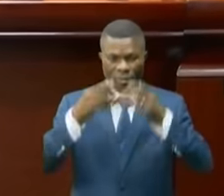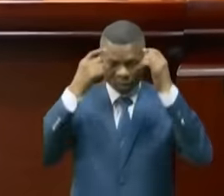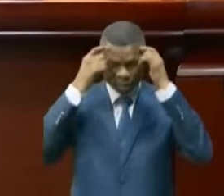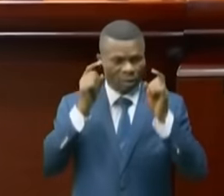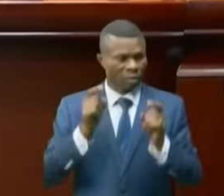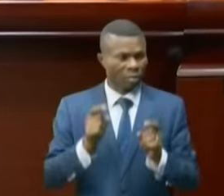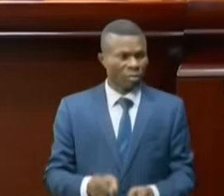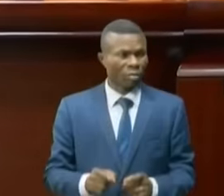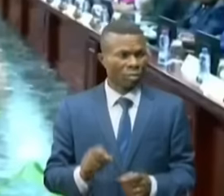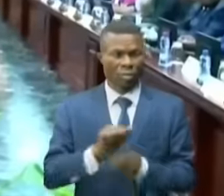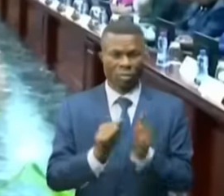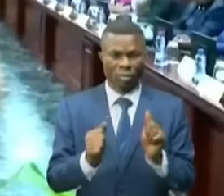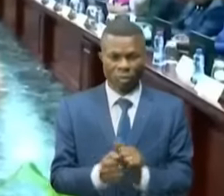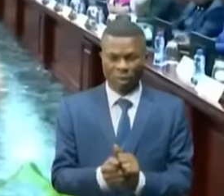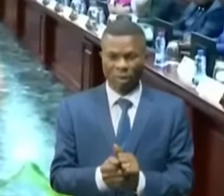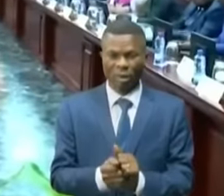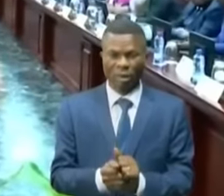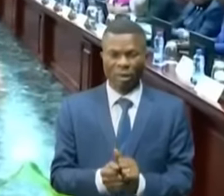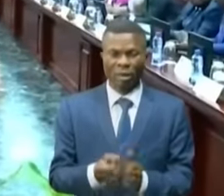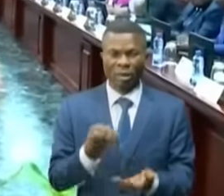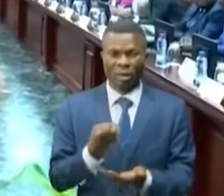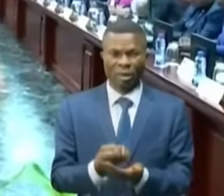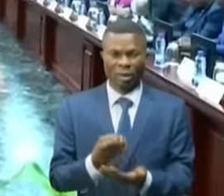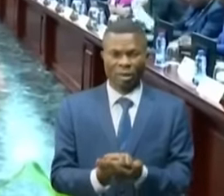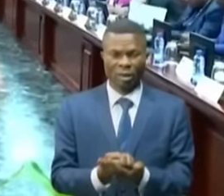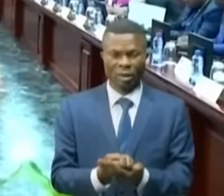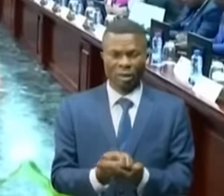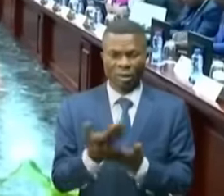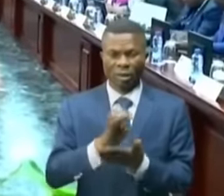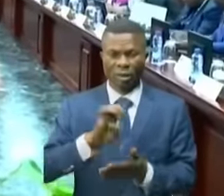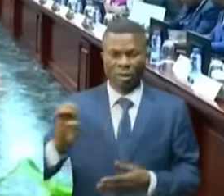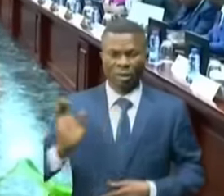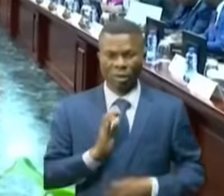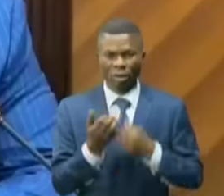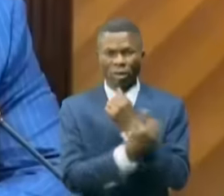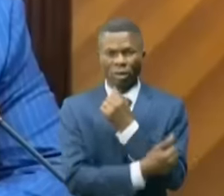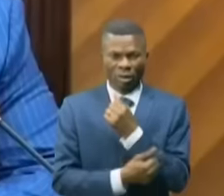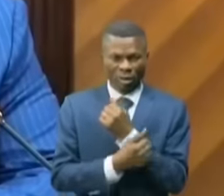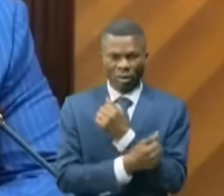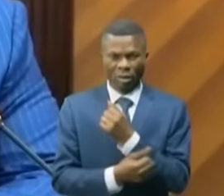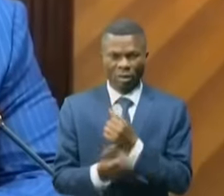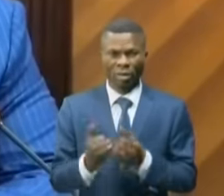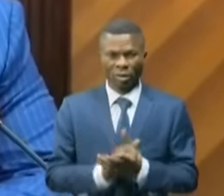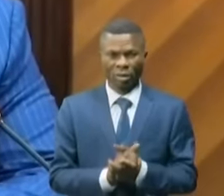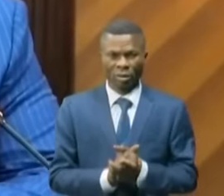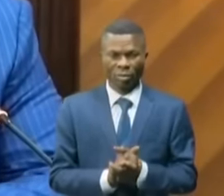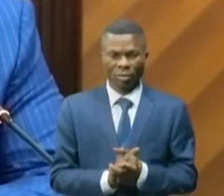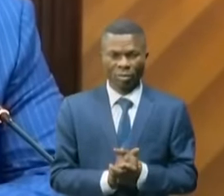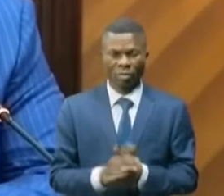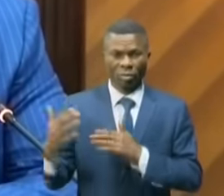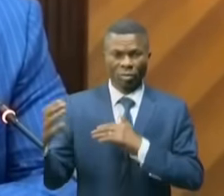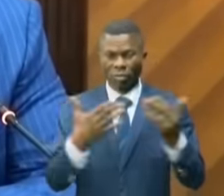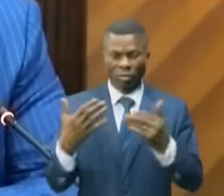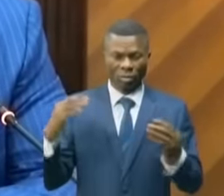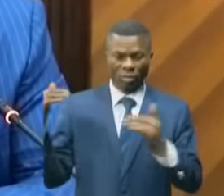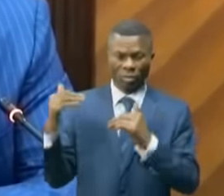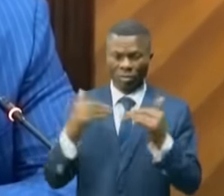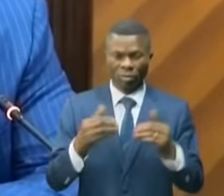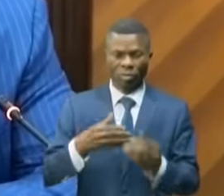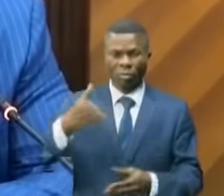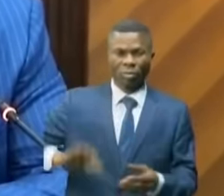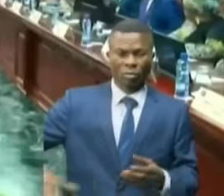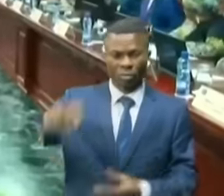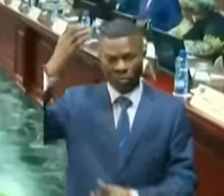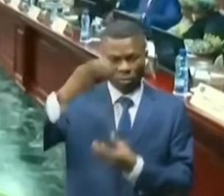de la situation économique de la partie est de notre pays. En effet, la guerre d'agression